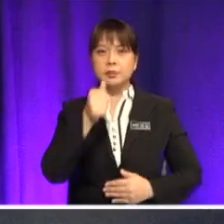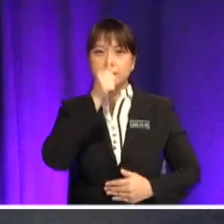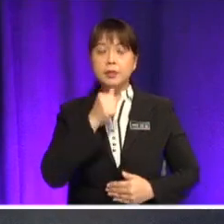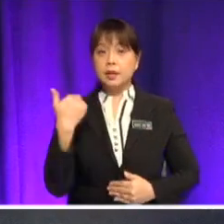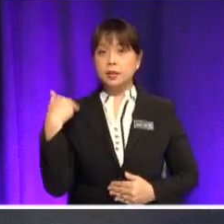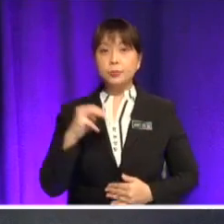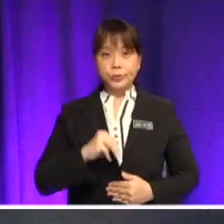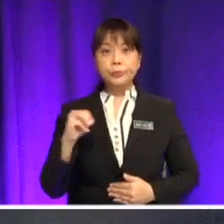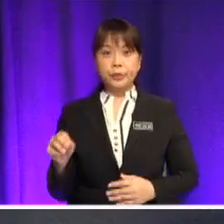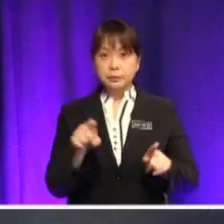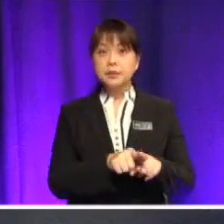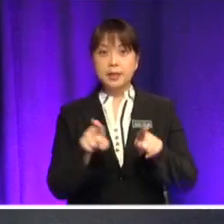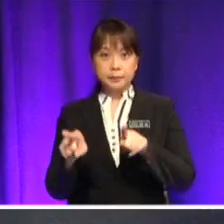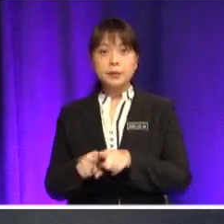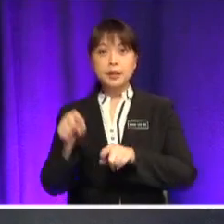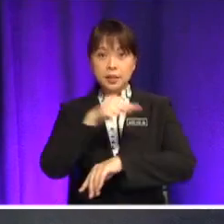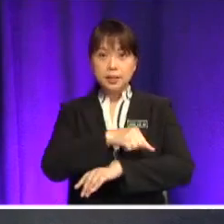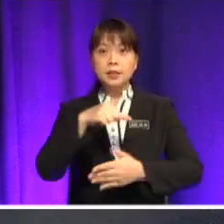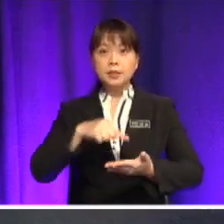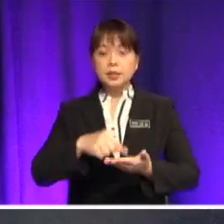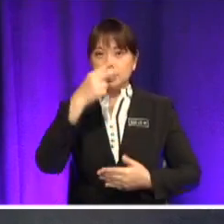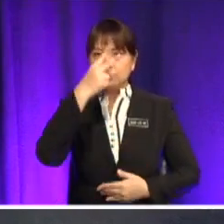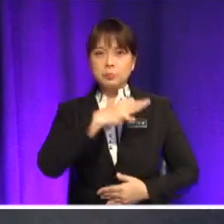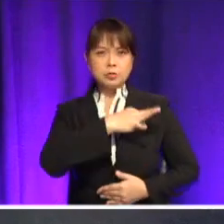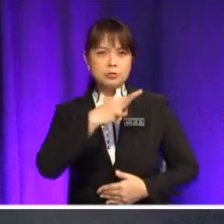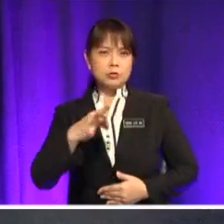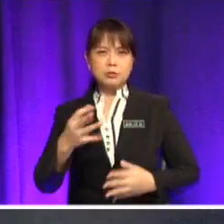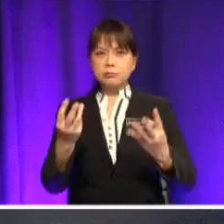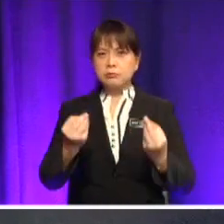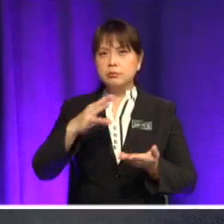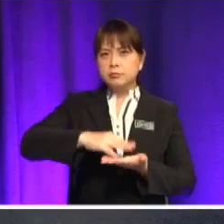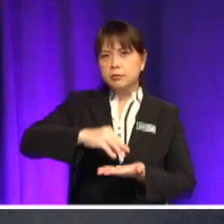yang saya nampak dari tadi bersemangat hari